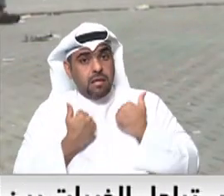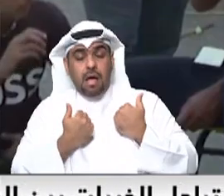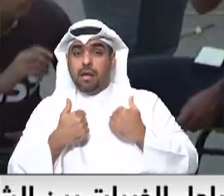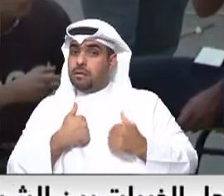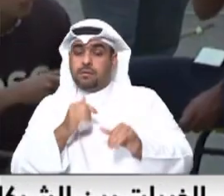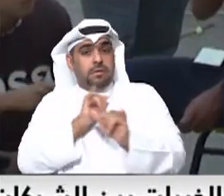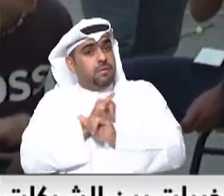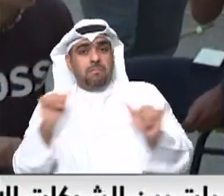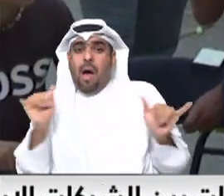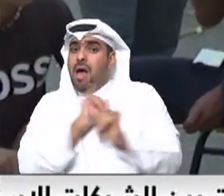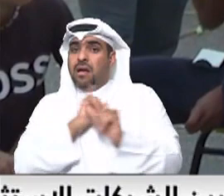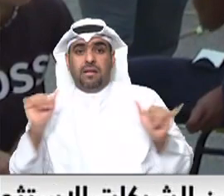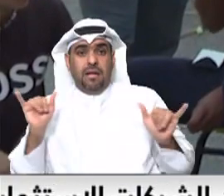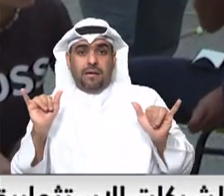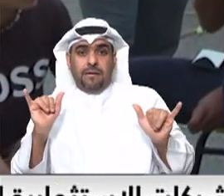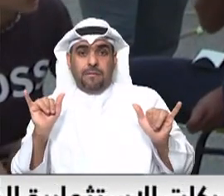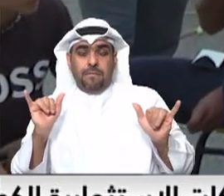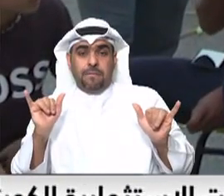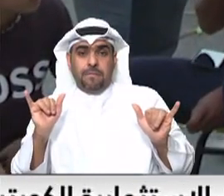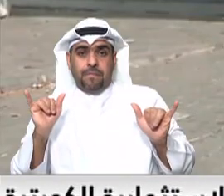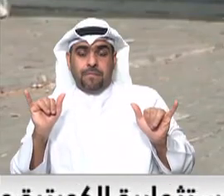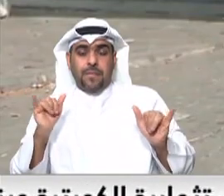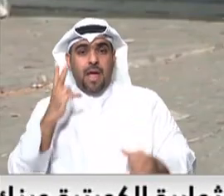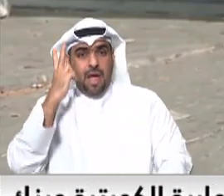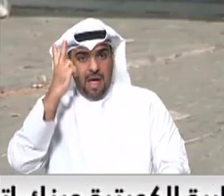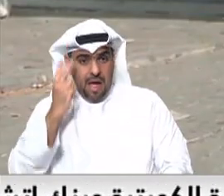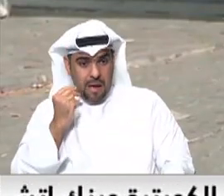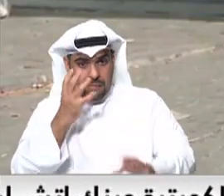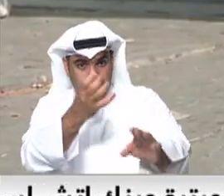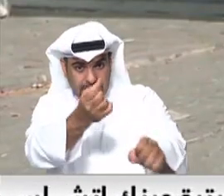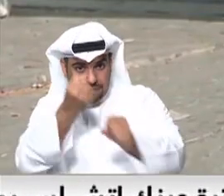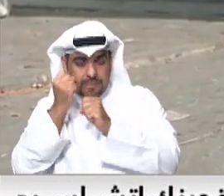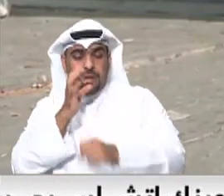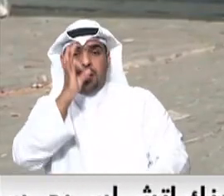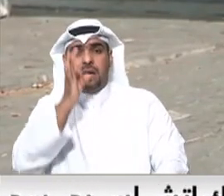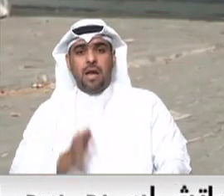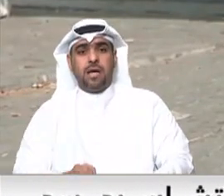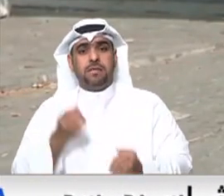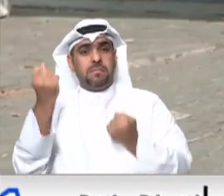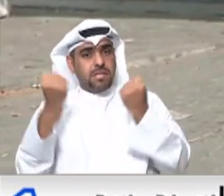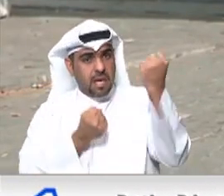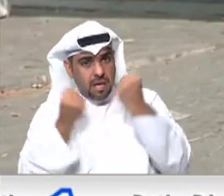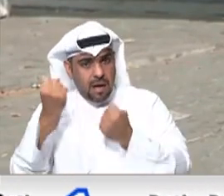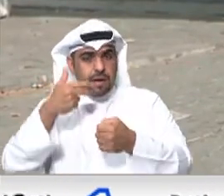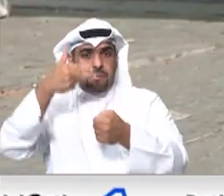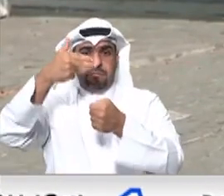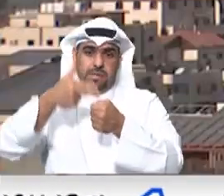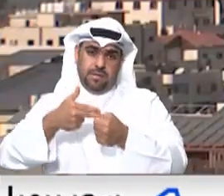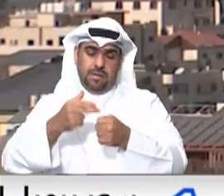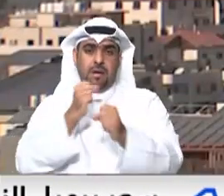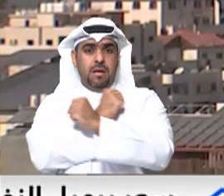إسعاف من أجل إنقاذ ما يمكن إنقاذه. الوضع صعب، المجازر متواصلة،